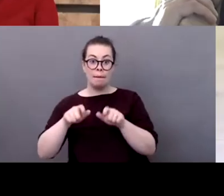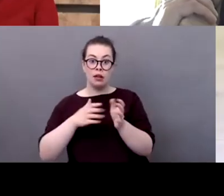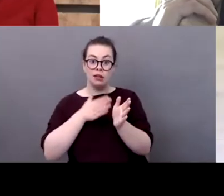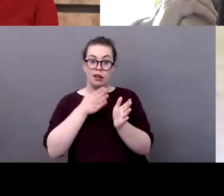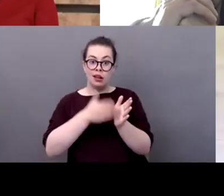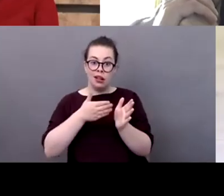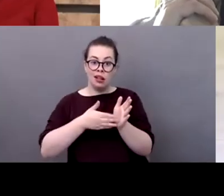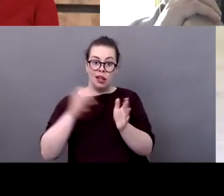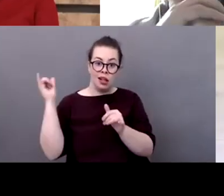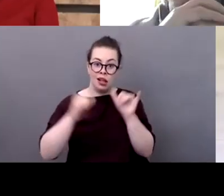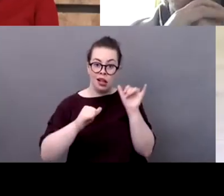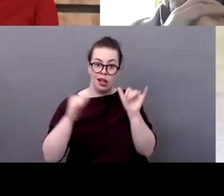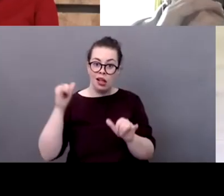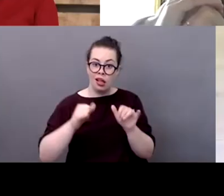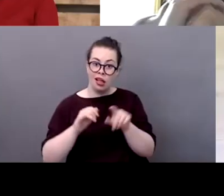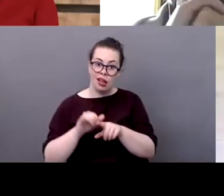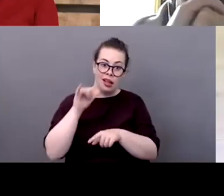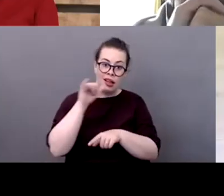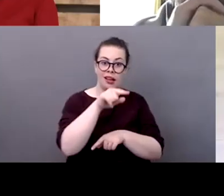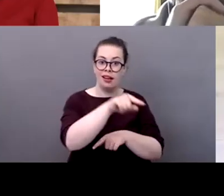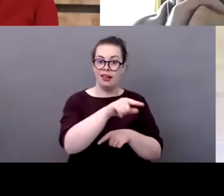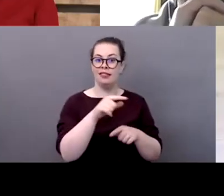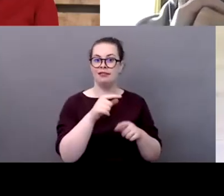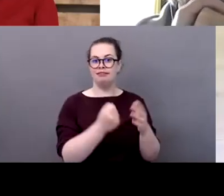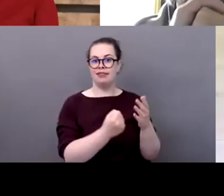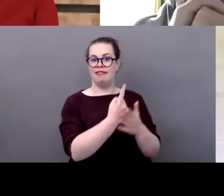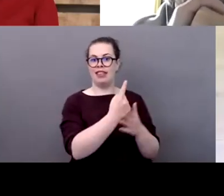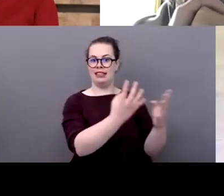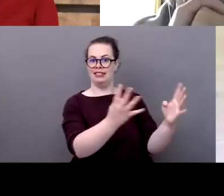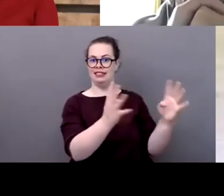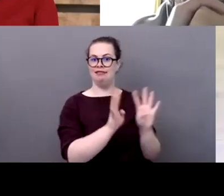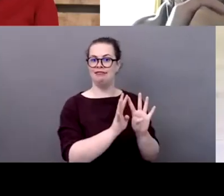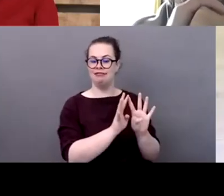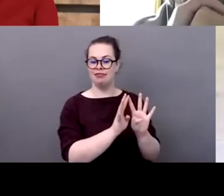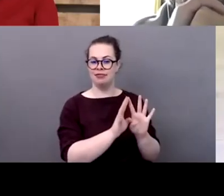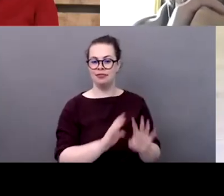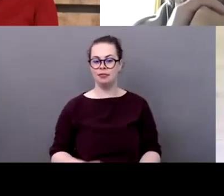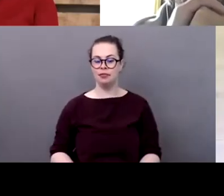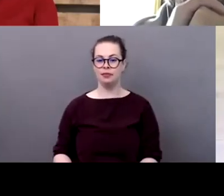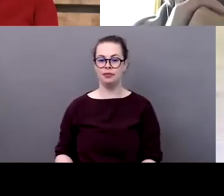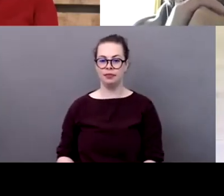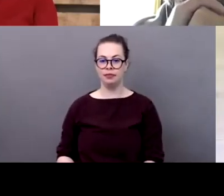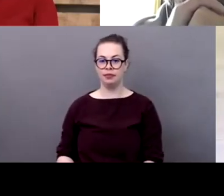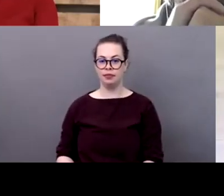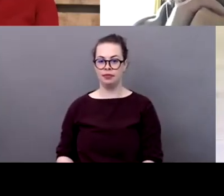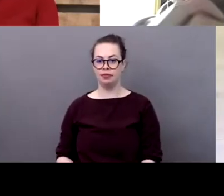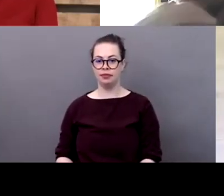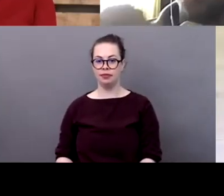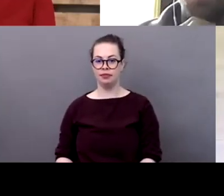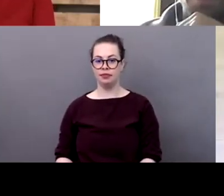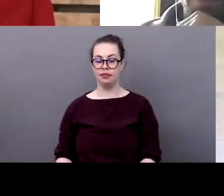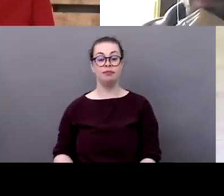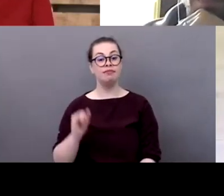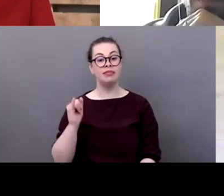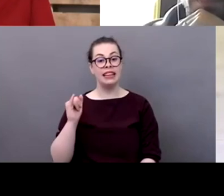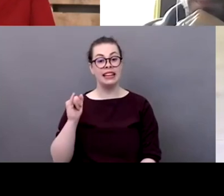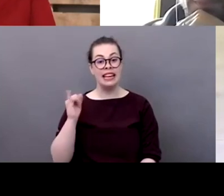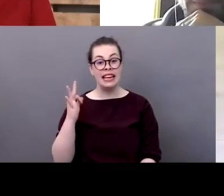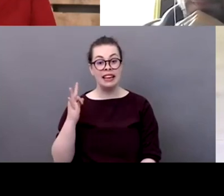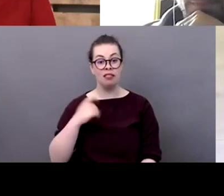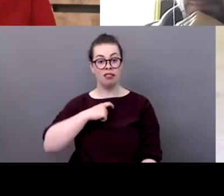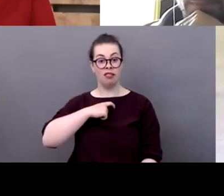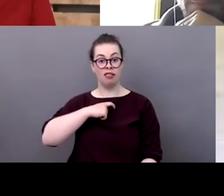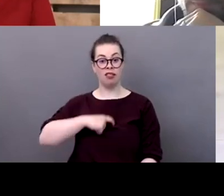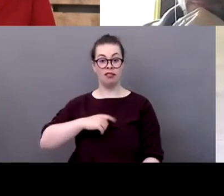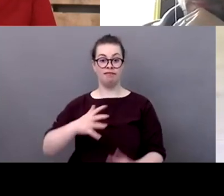qui en parlait justement. Organiser une compétition qui n'est pas permanente, mais qui est ponctuelle, les Jeux Olympiques, la Coupe du Monde de foot. On